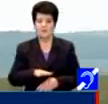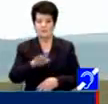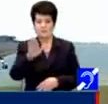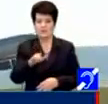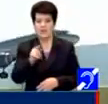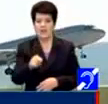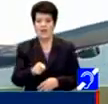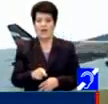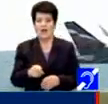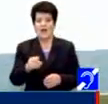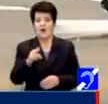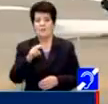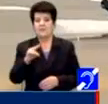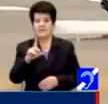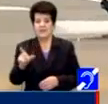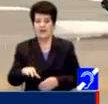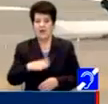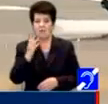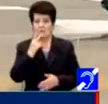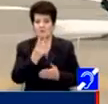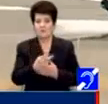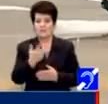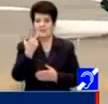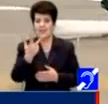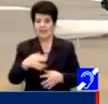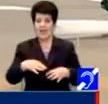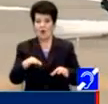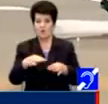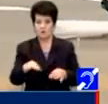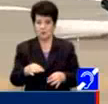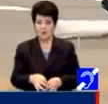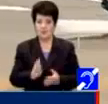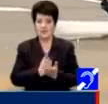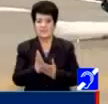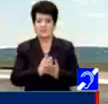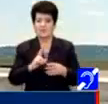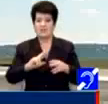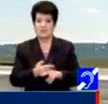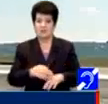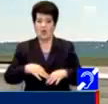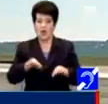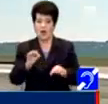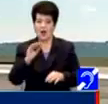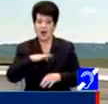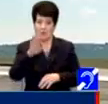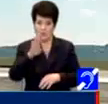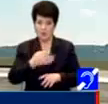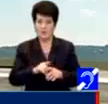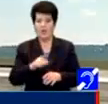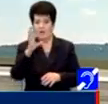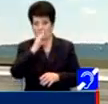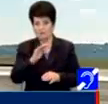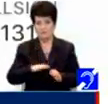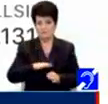la capătul pistei, fără a fi anunțați, piloții au văzut 3 automobile ale serviciului tehnic al aeroportului. Din fericire, piloții au reușit să